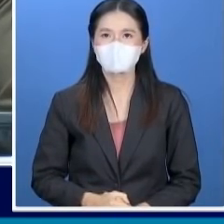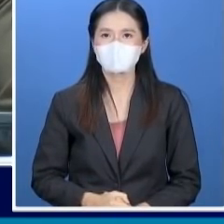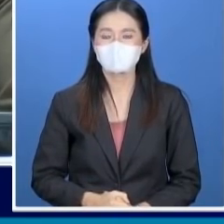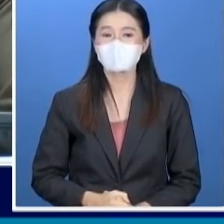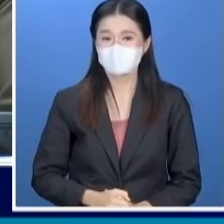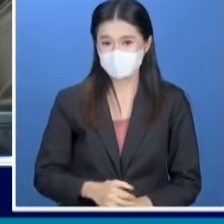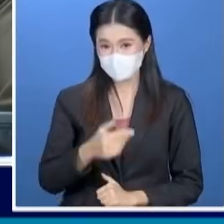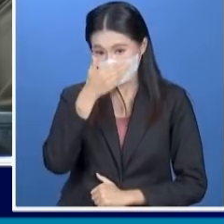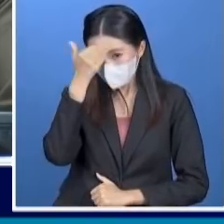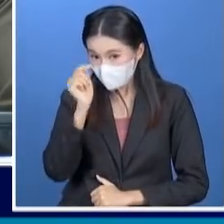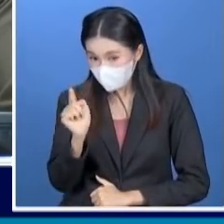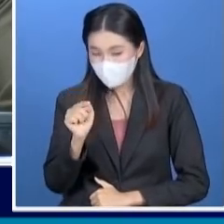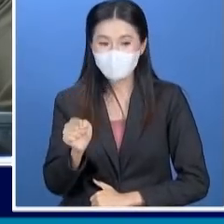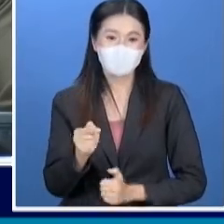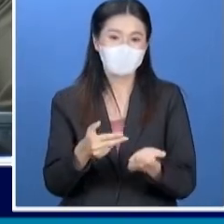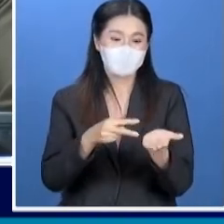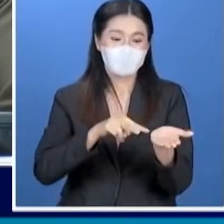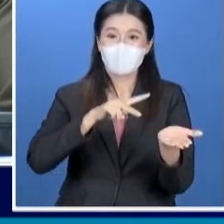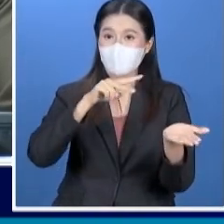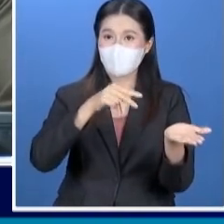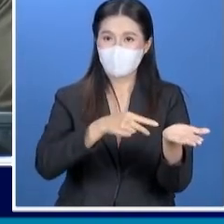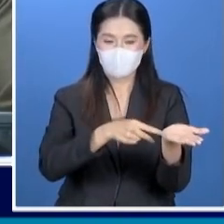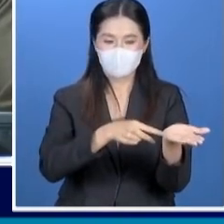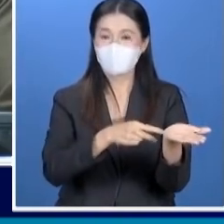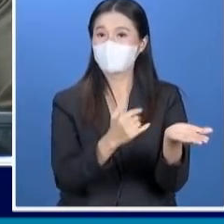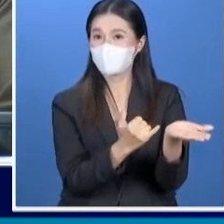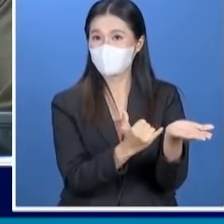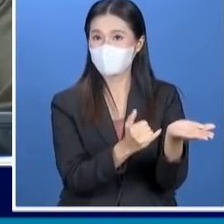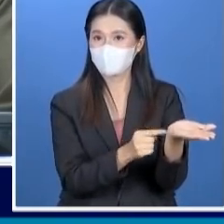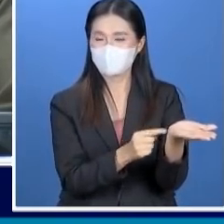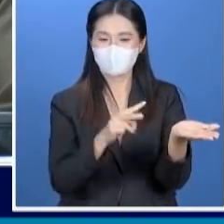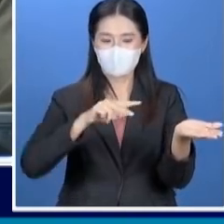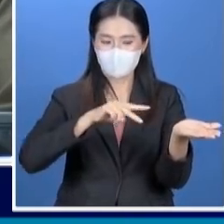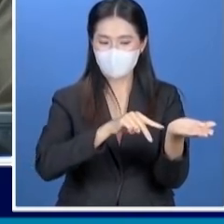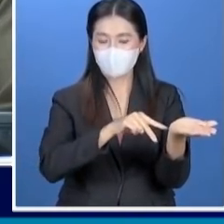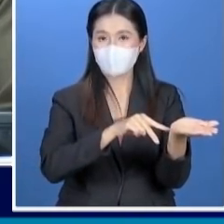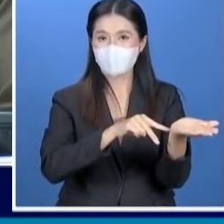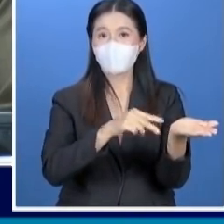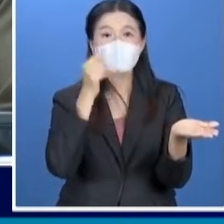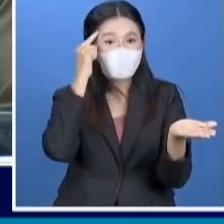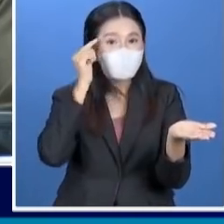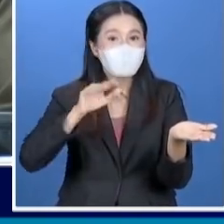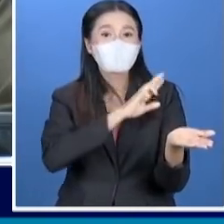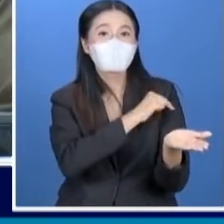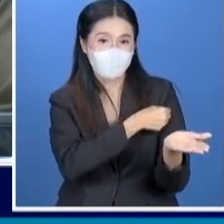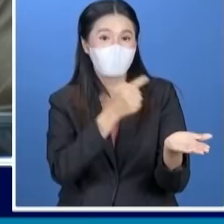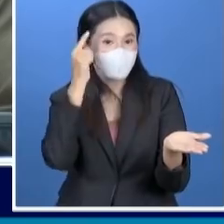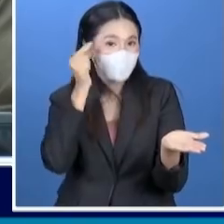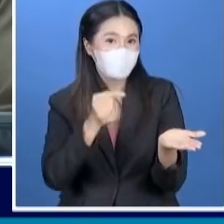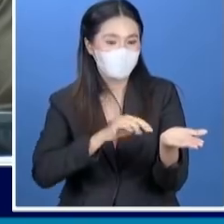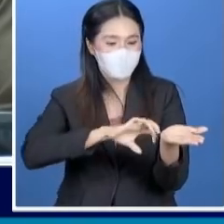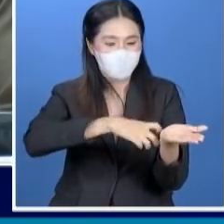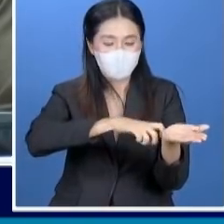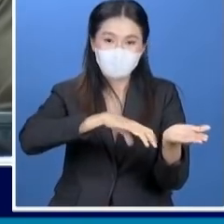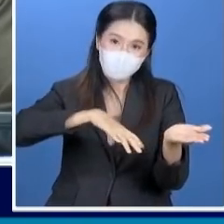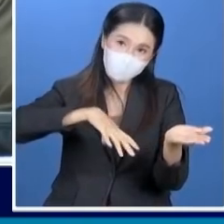คืออย่าลืมว่าพอขาลงไปนะฮะตามที่สันนิษฐานของผู้รู้นะครับใบพัดดู